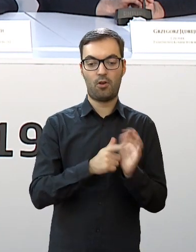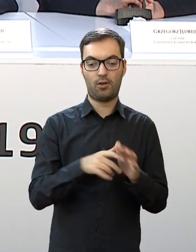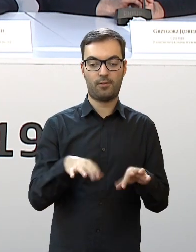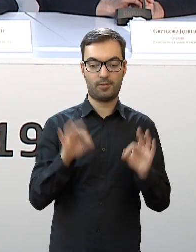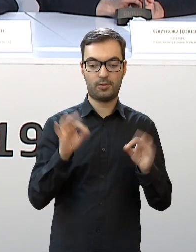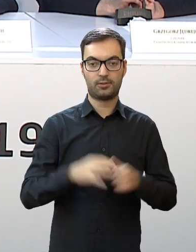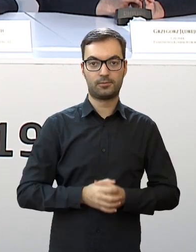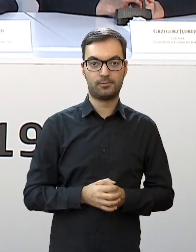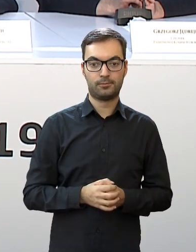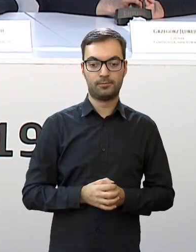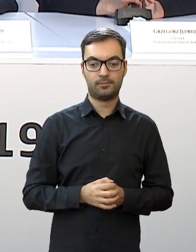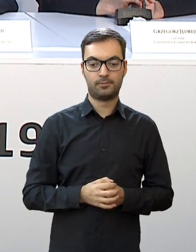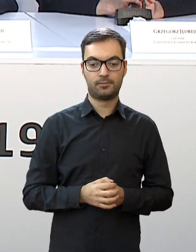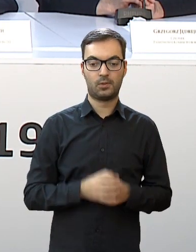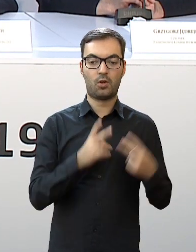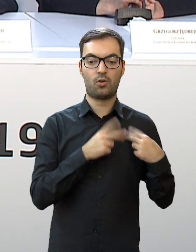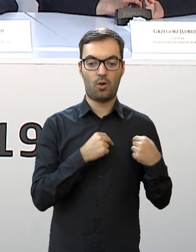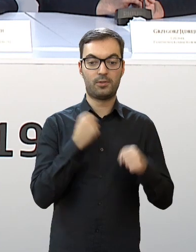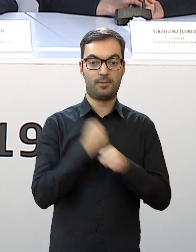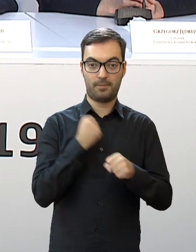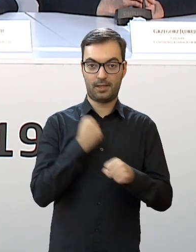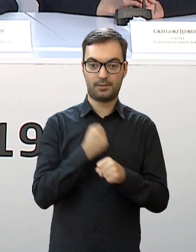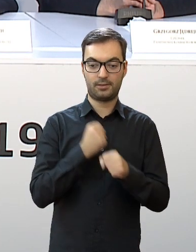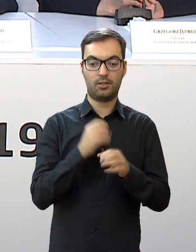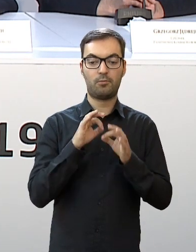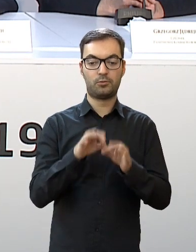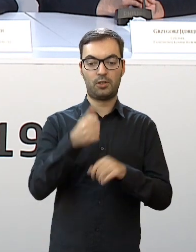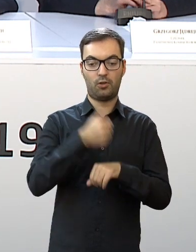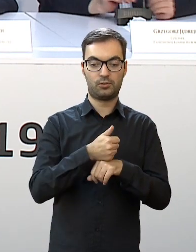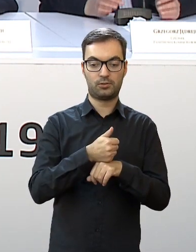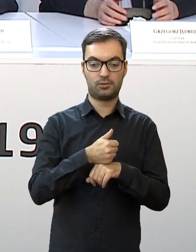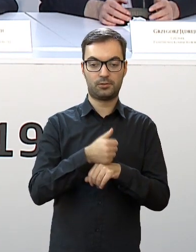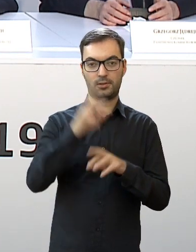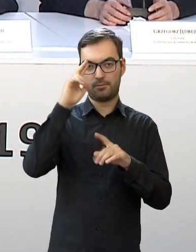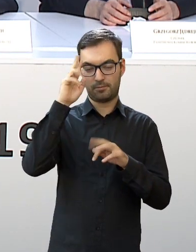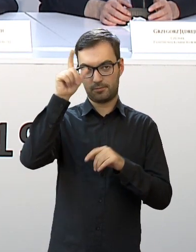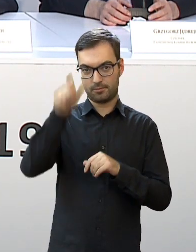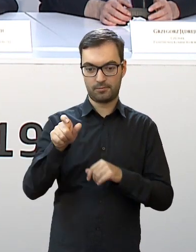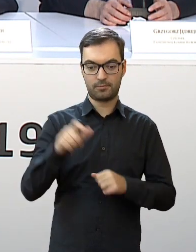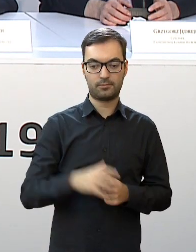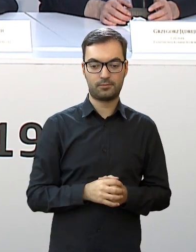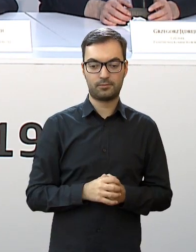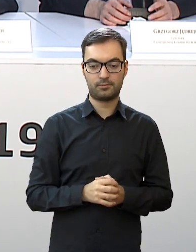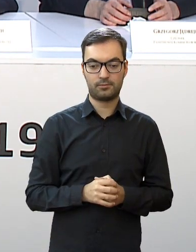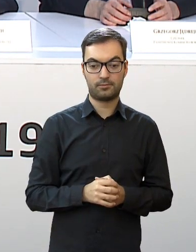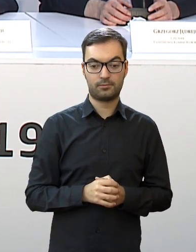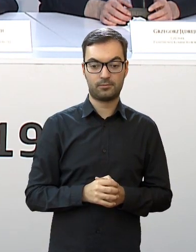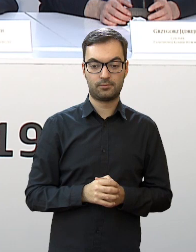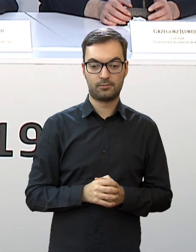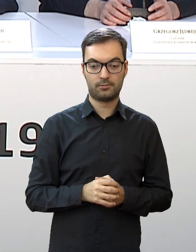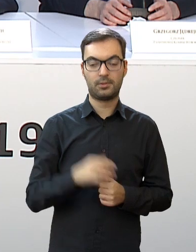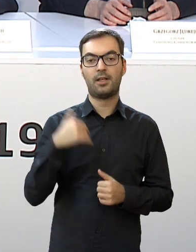wyborczego. Komisja pracowała, przewodnicząca komisji poznała sprawcę, podała jego